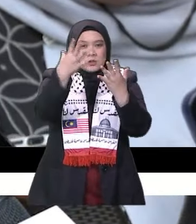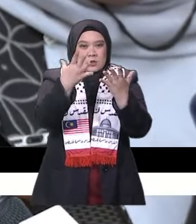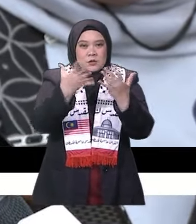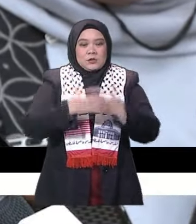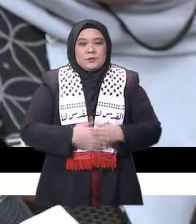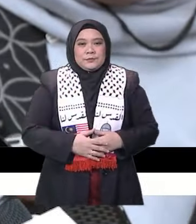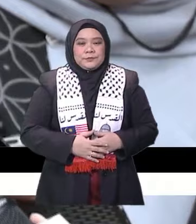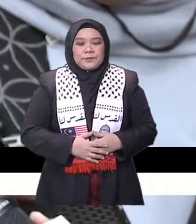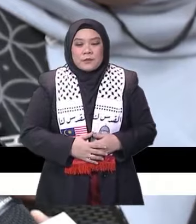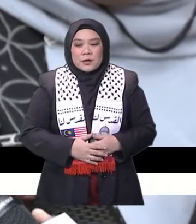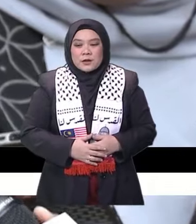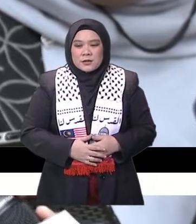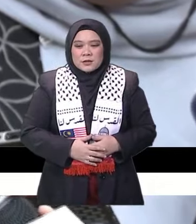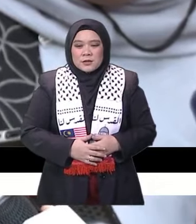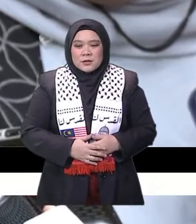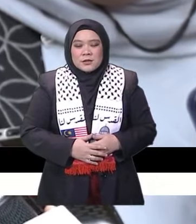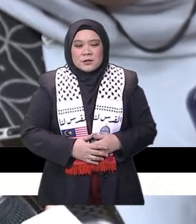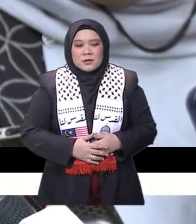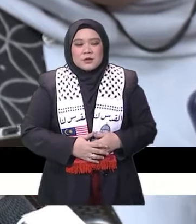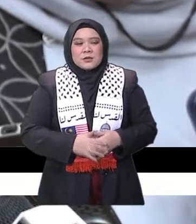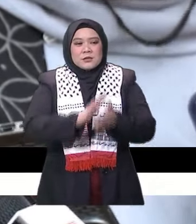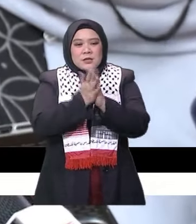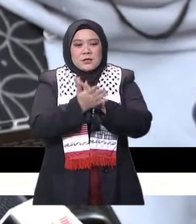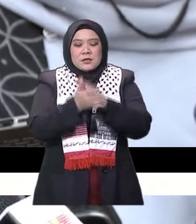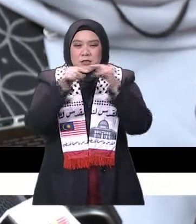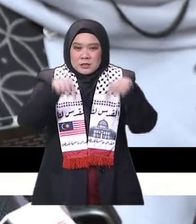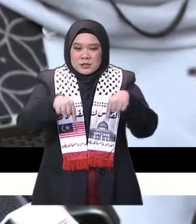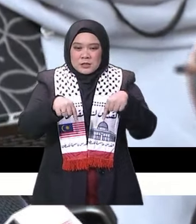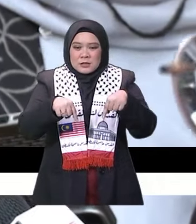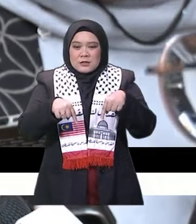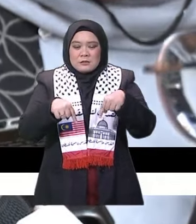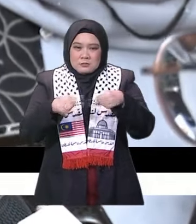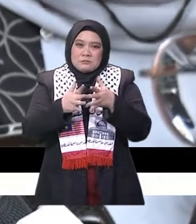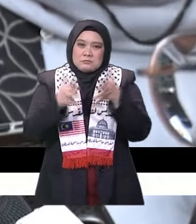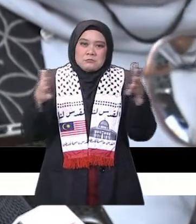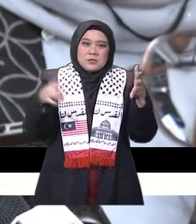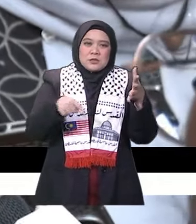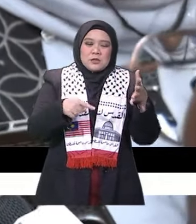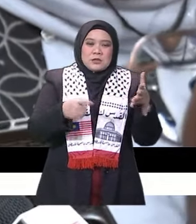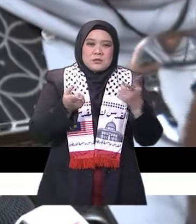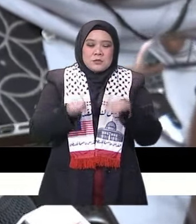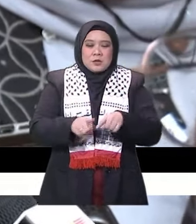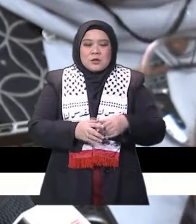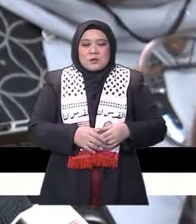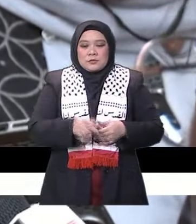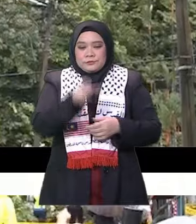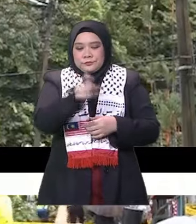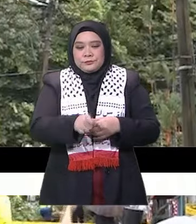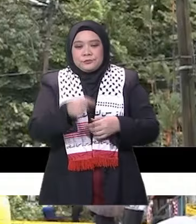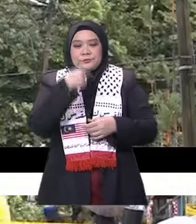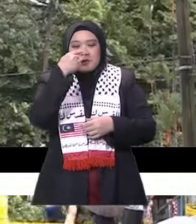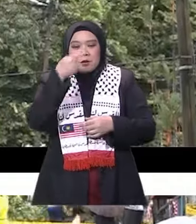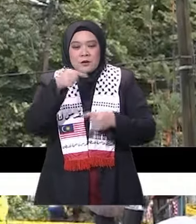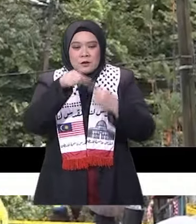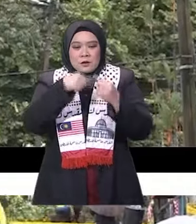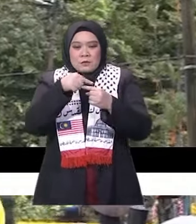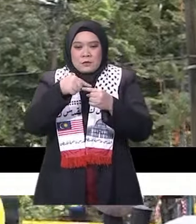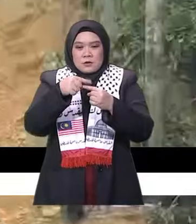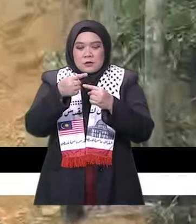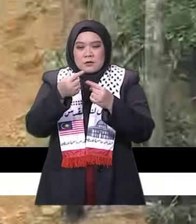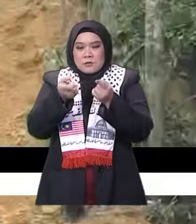other tapi itulah yang ini so far This is the bigg far lah Shin berkata ketika kejadian